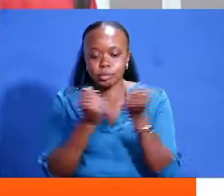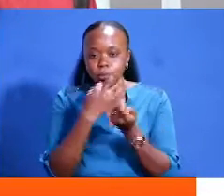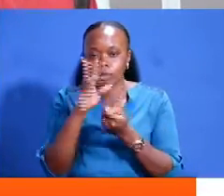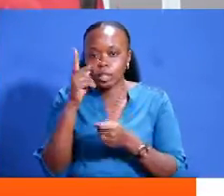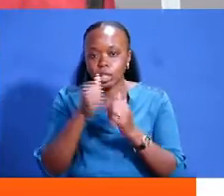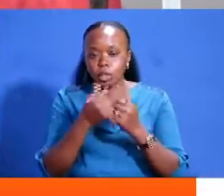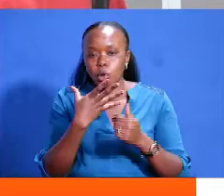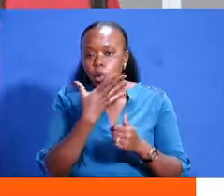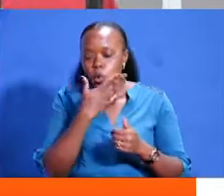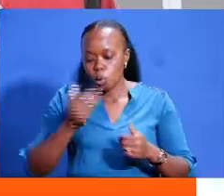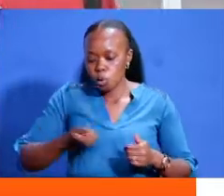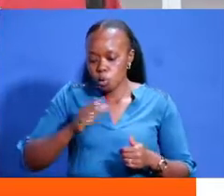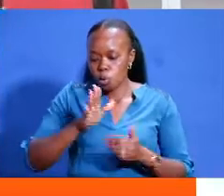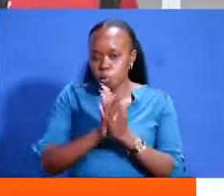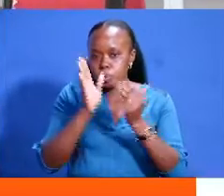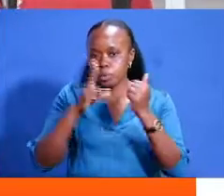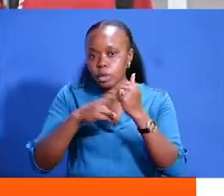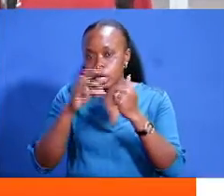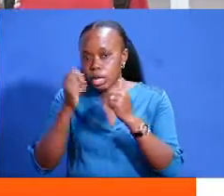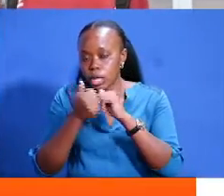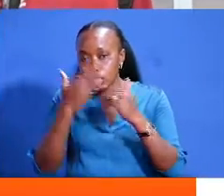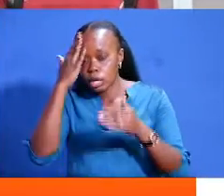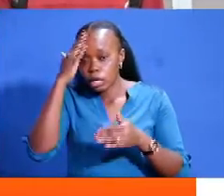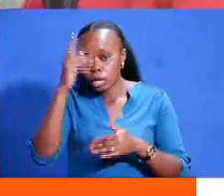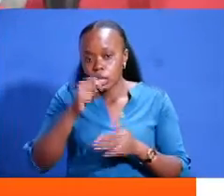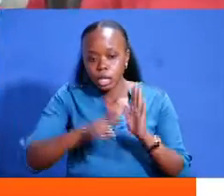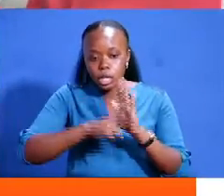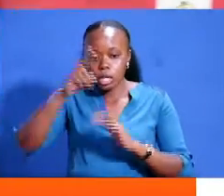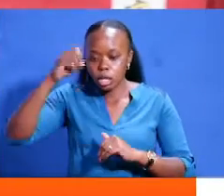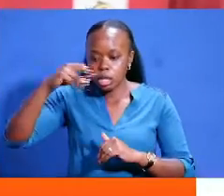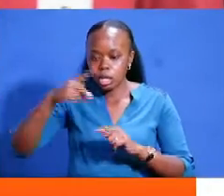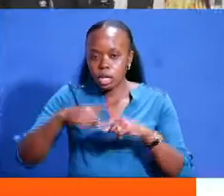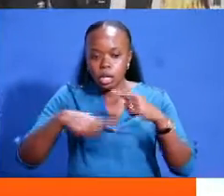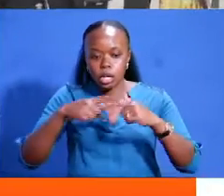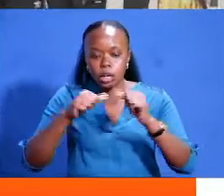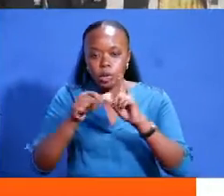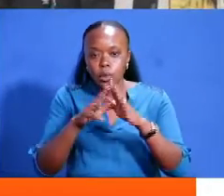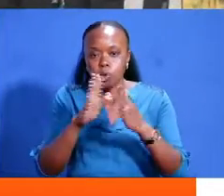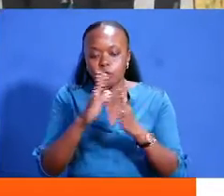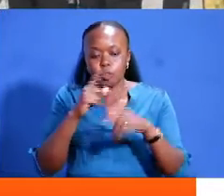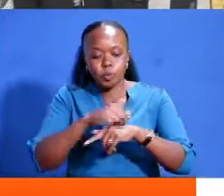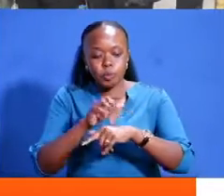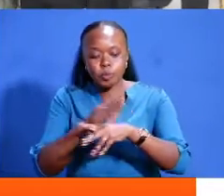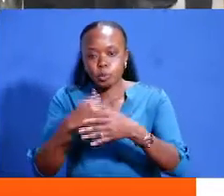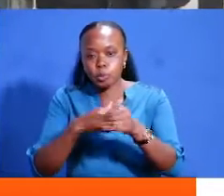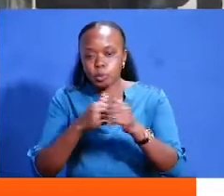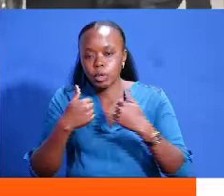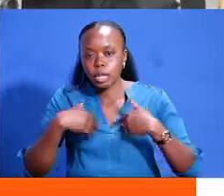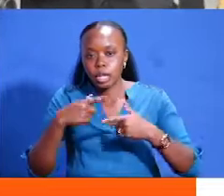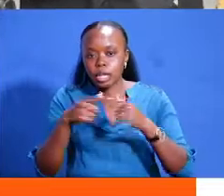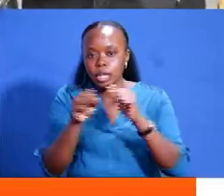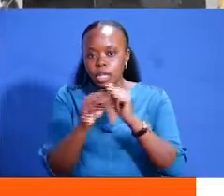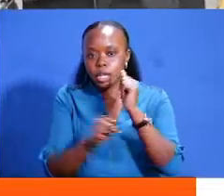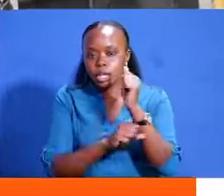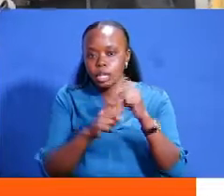Timu ya taifa ya soka ya kina dada wasiozidi umri wa miaka 20 almaarufu The Rising Starlet wanaendelea kunoa makali kabla ya kukabana